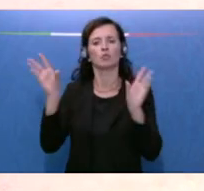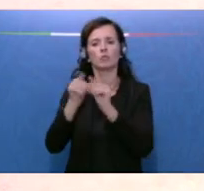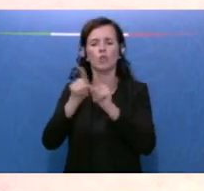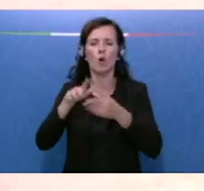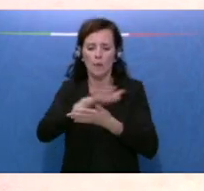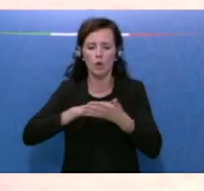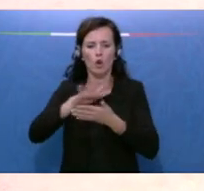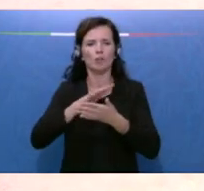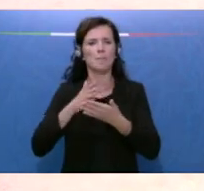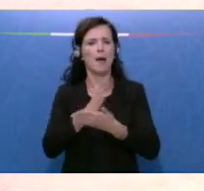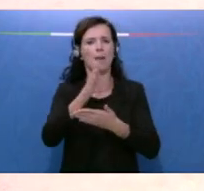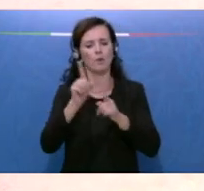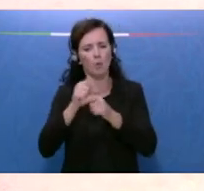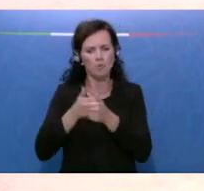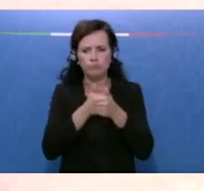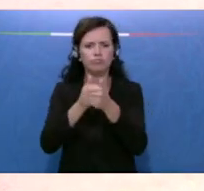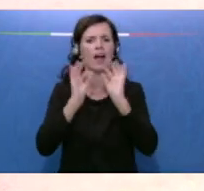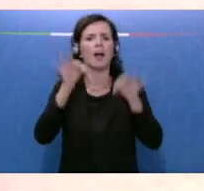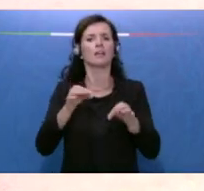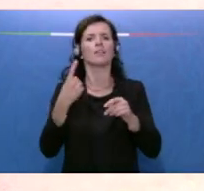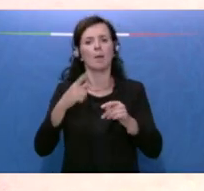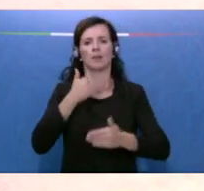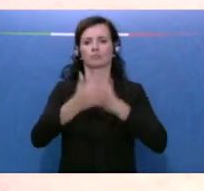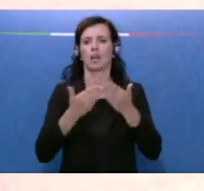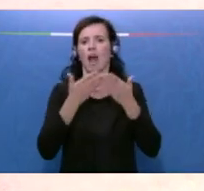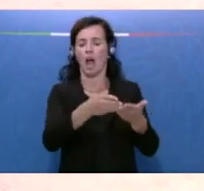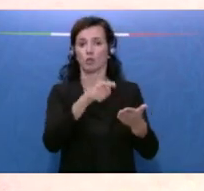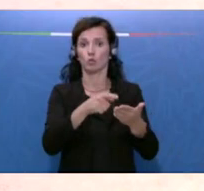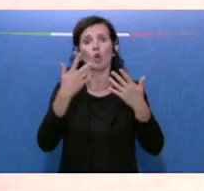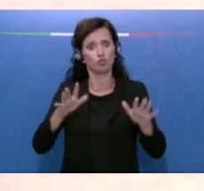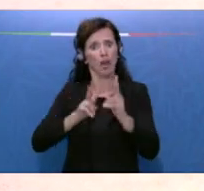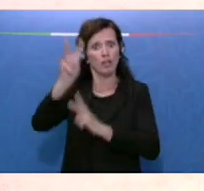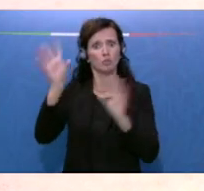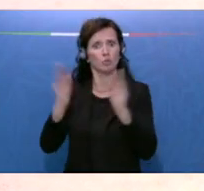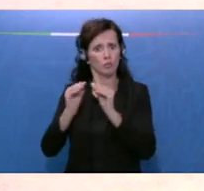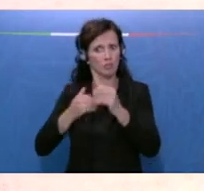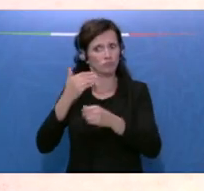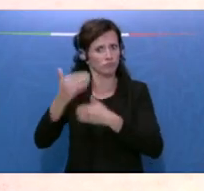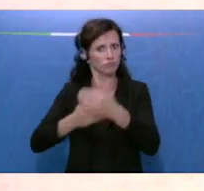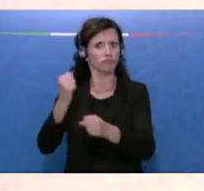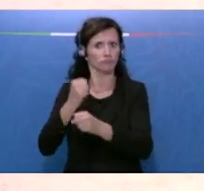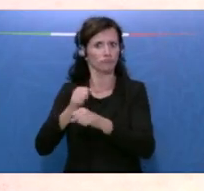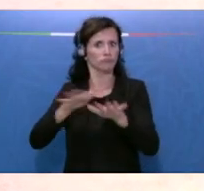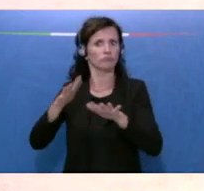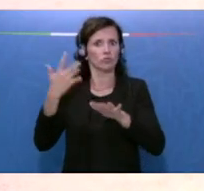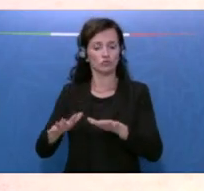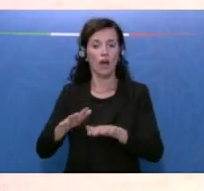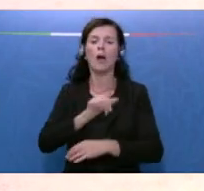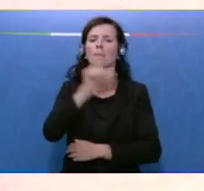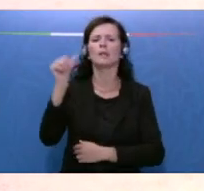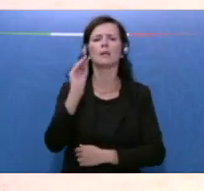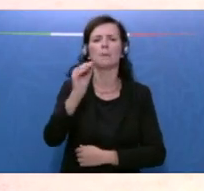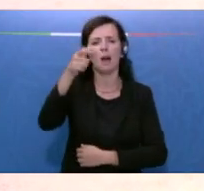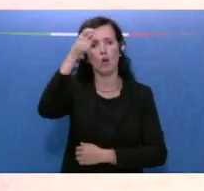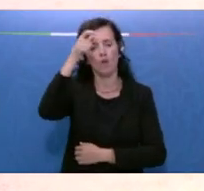procedere rapidamente con gli aiuti le azioni che già lo stanno facendo una prima cosa da chiedere al governo talebano è che